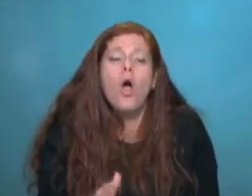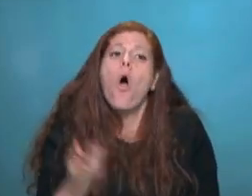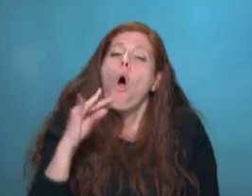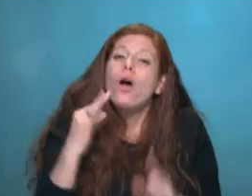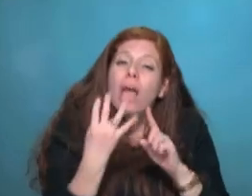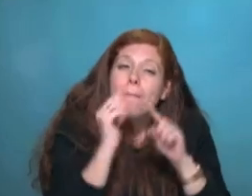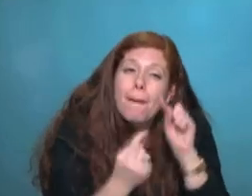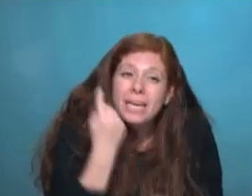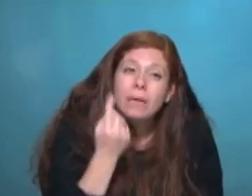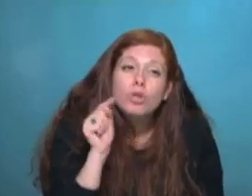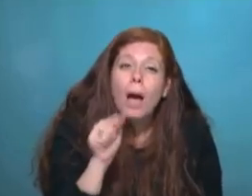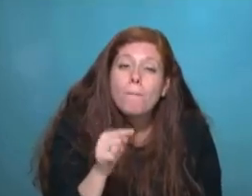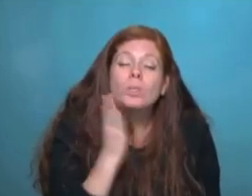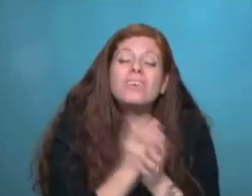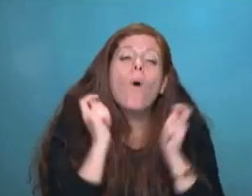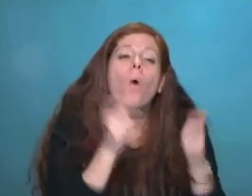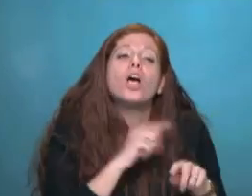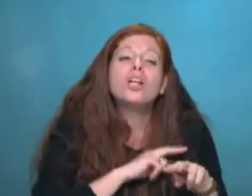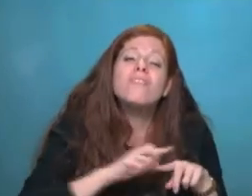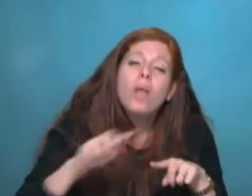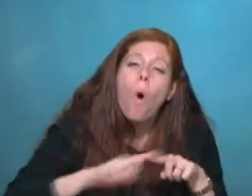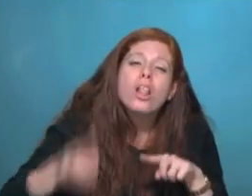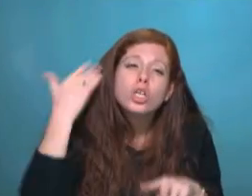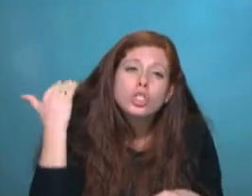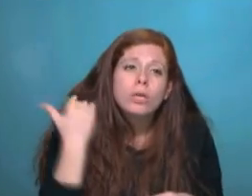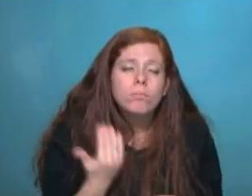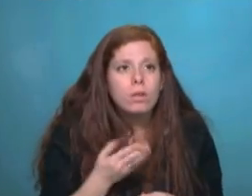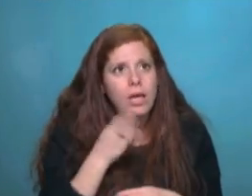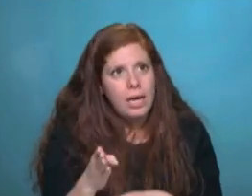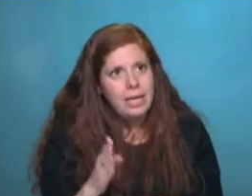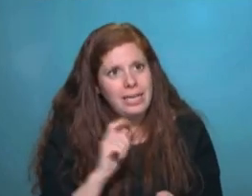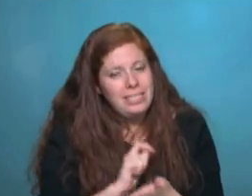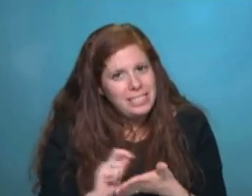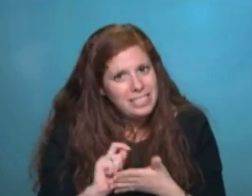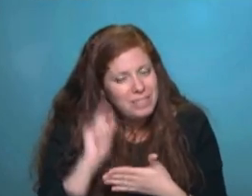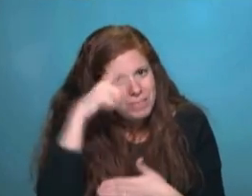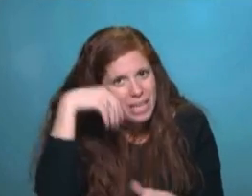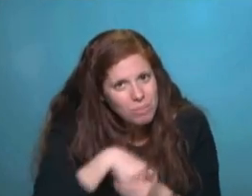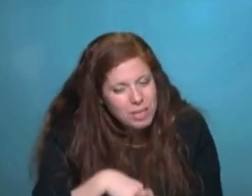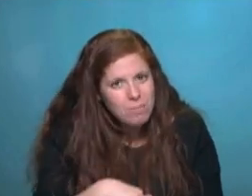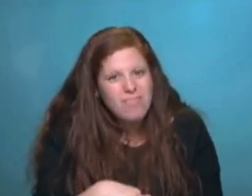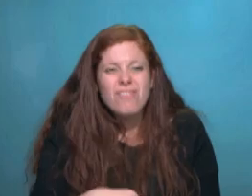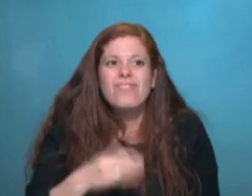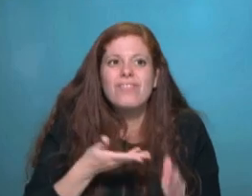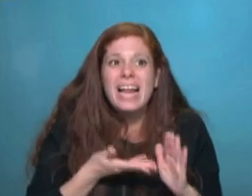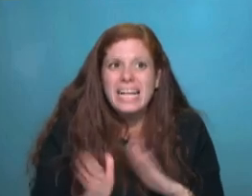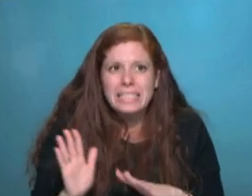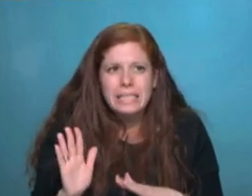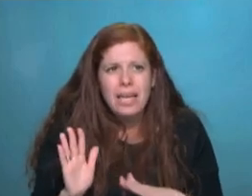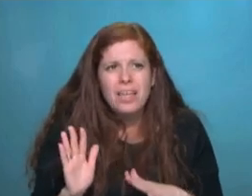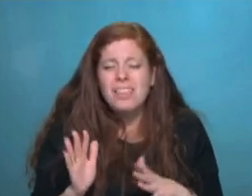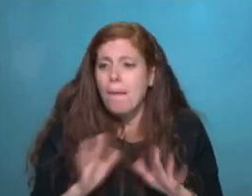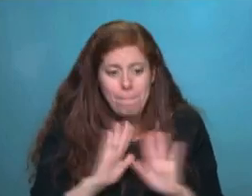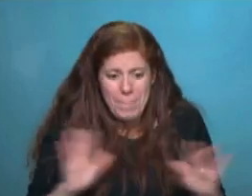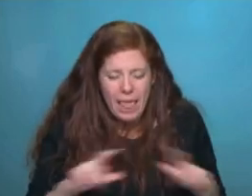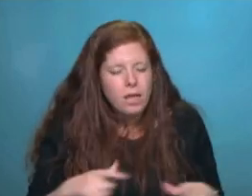4 מקרים, שגם פה זה כבר הוגש לפני חודשים. להיכנס למשרד הפנים. ולצאת בידיים ריקות, באמת, יצאתי עצבנית,